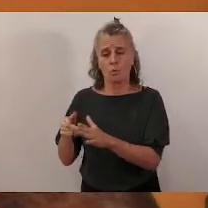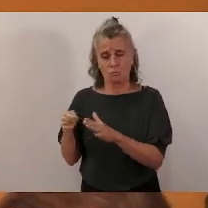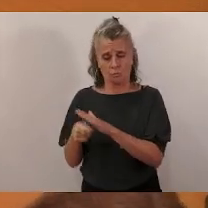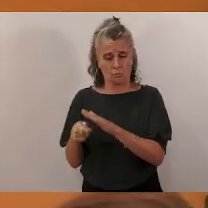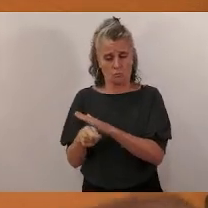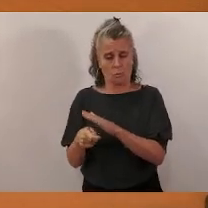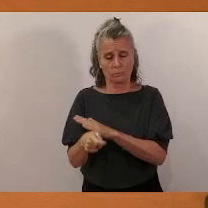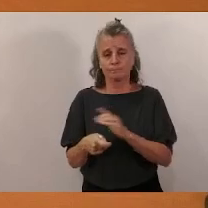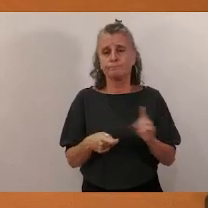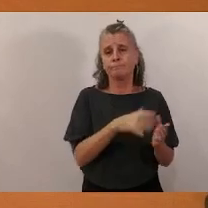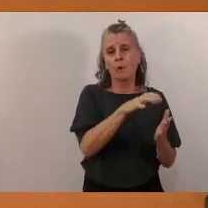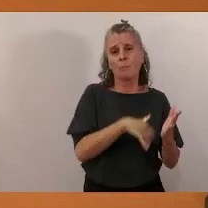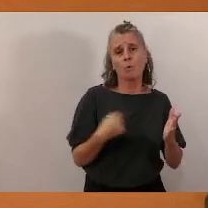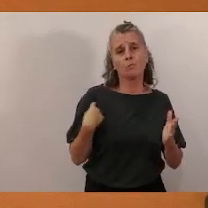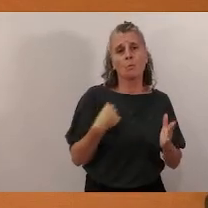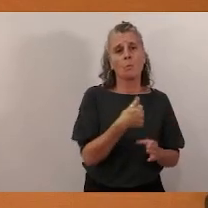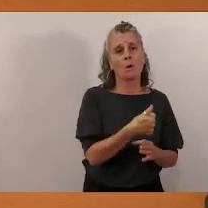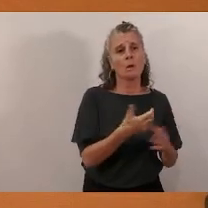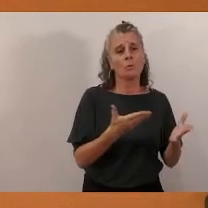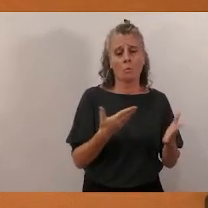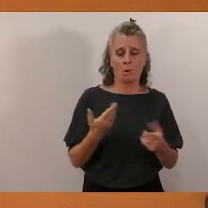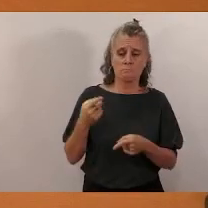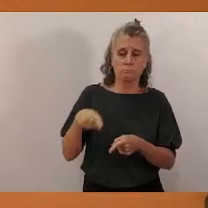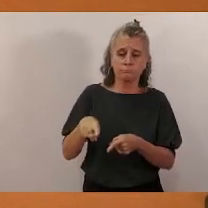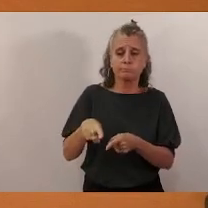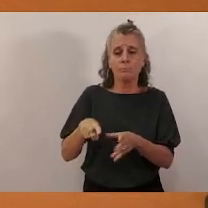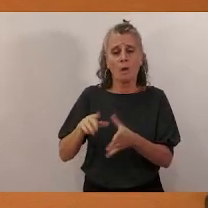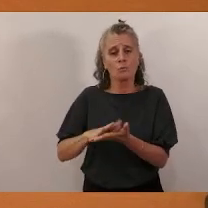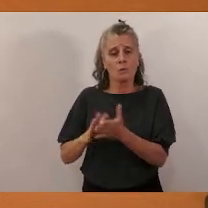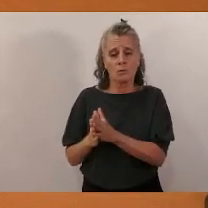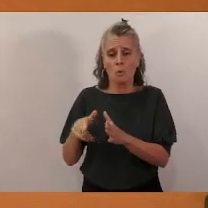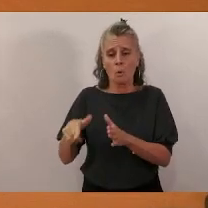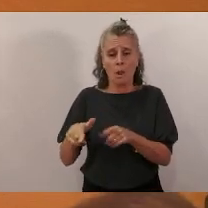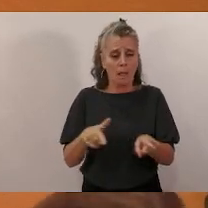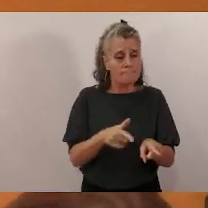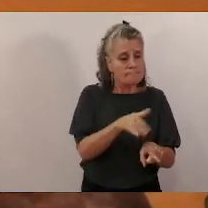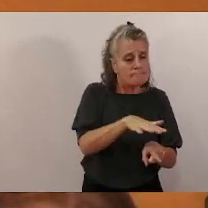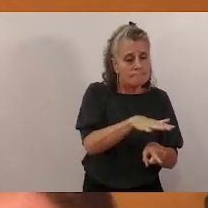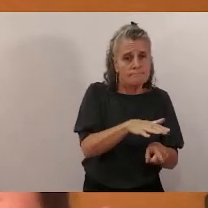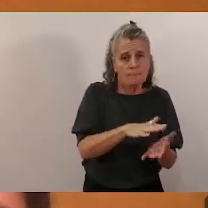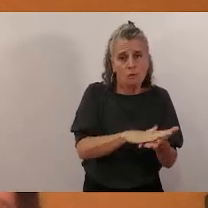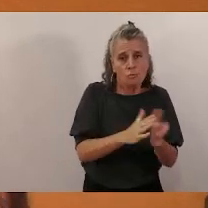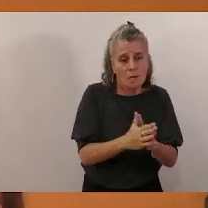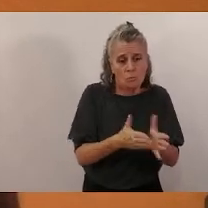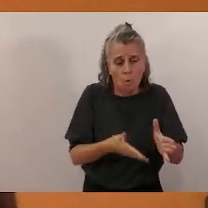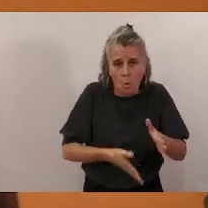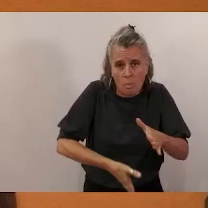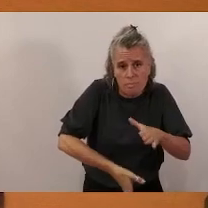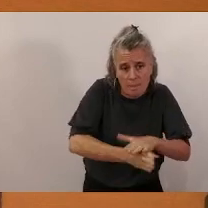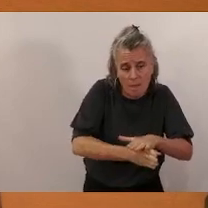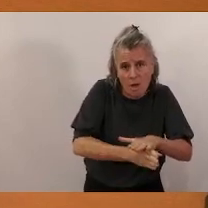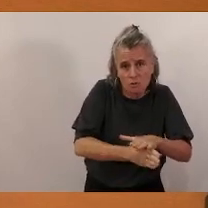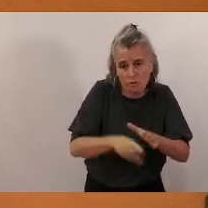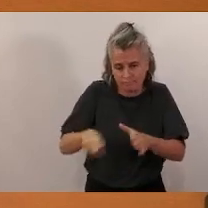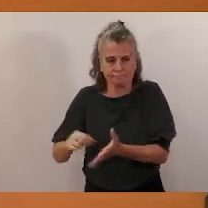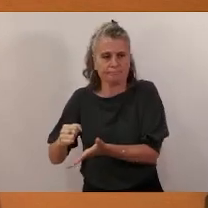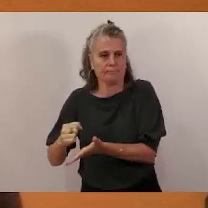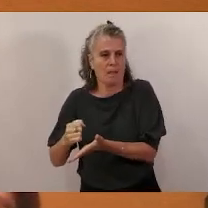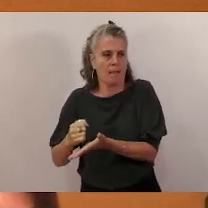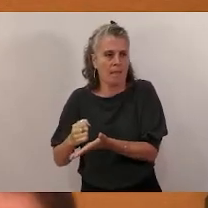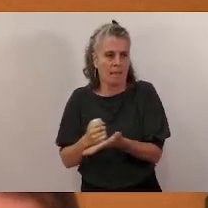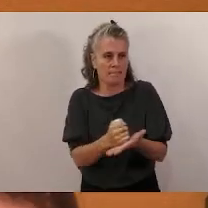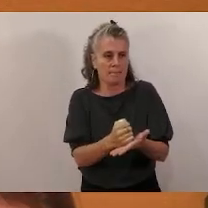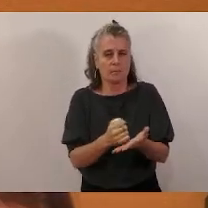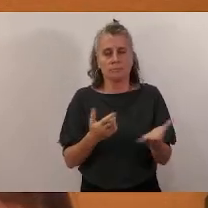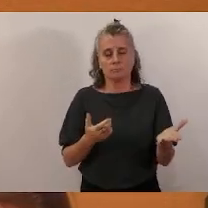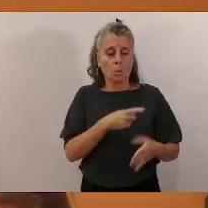rapport numéro 1, c'est des associations qui demandent une aide au démarrage pour l'initiative associative. Il y a eu un avis favorable de la